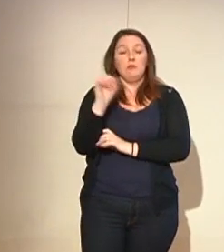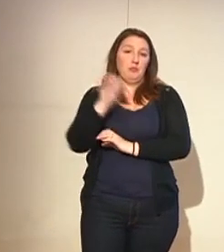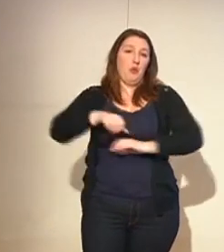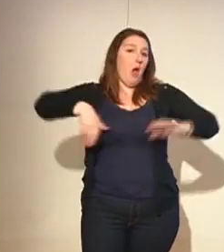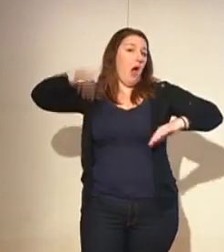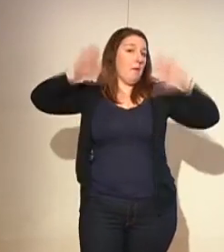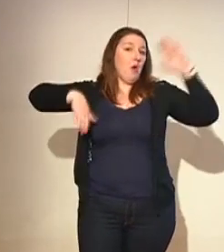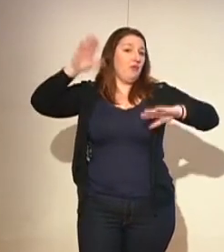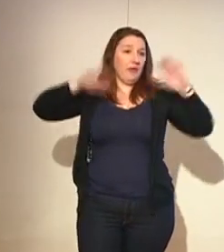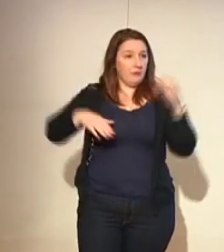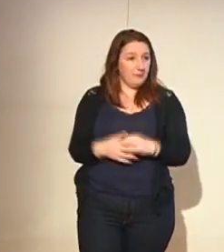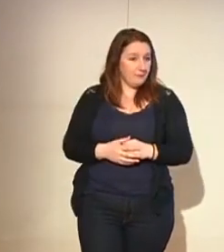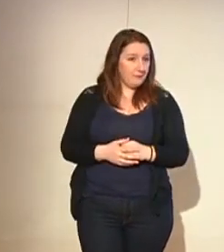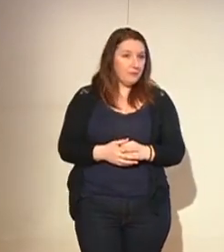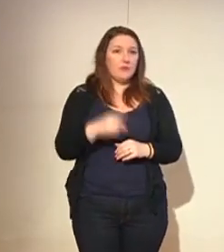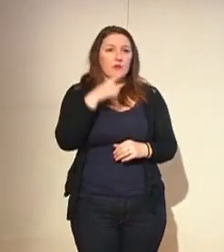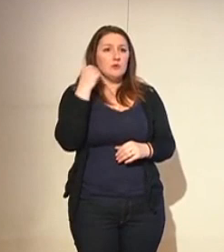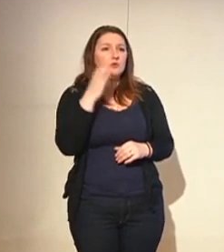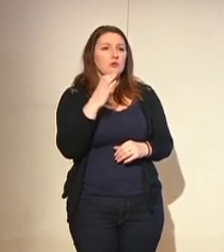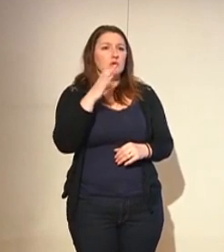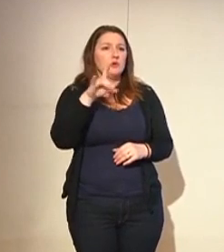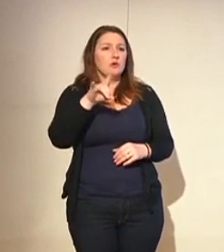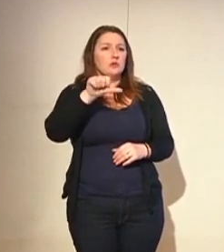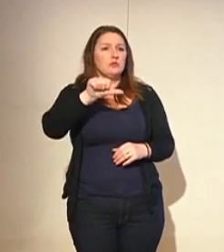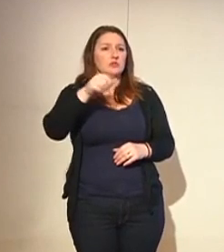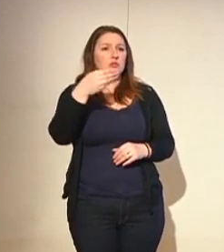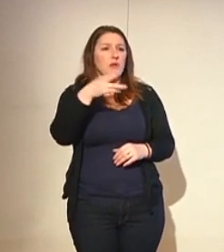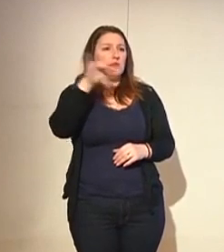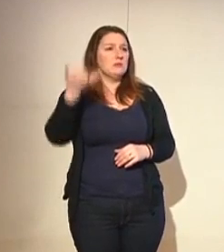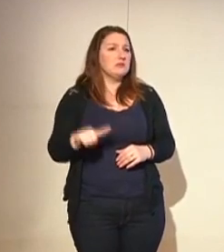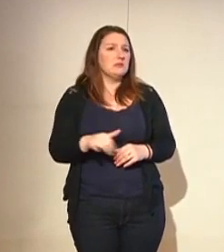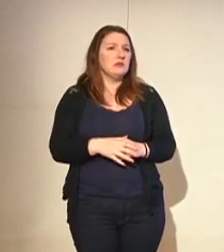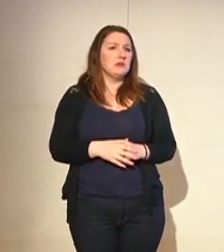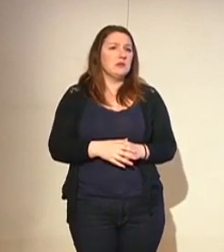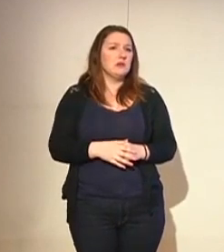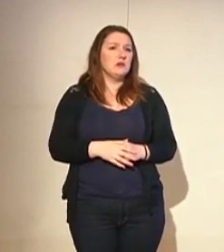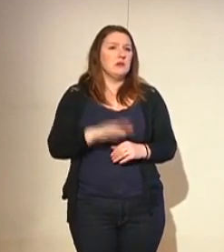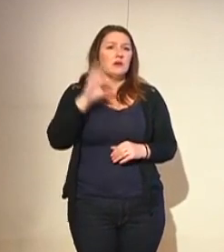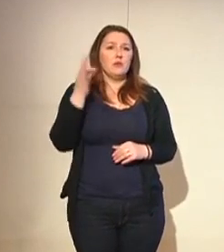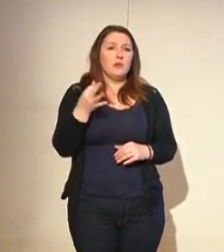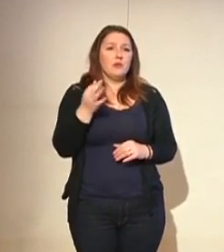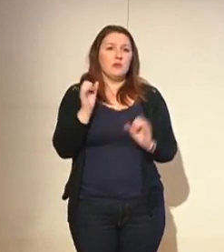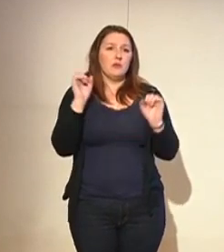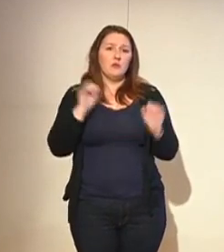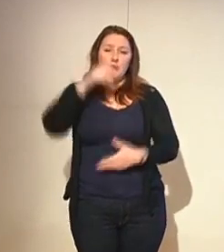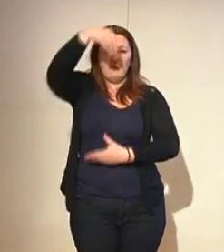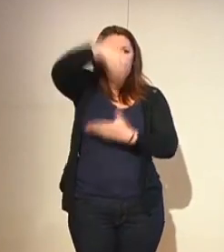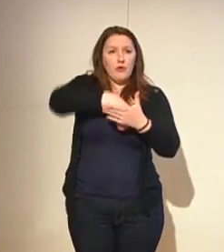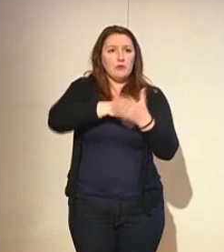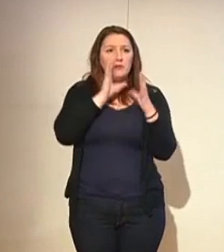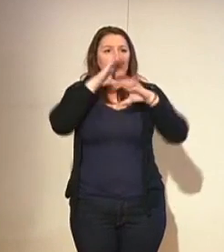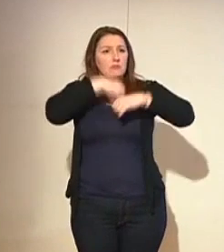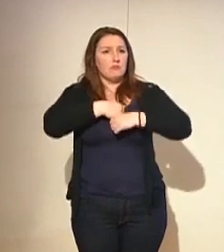délibérations monsieur chamussi oui on peut envisager un vote à bultin secret lorsqueil y a lorsqueil y a qu'une seule